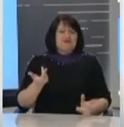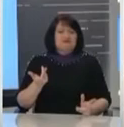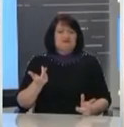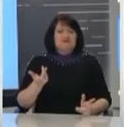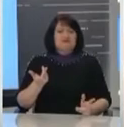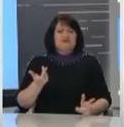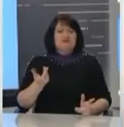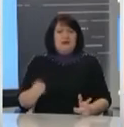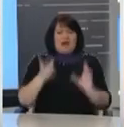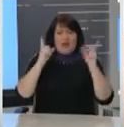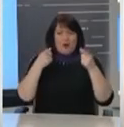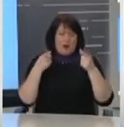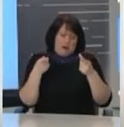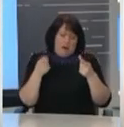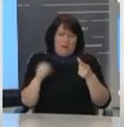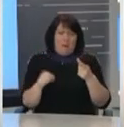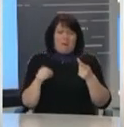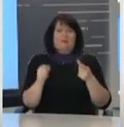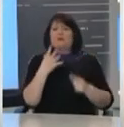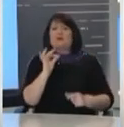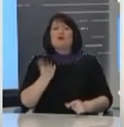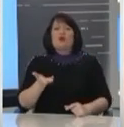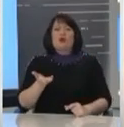να έχει αντίρρηση η Νέα Δημοκρατία, διότι